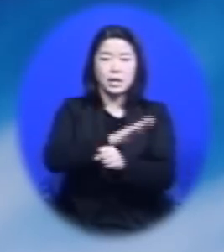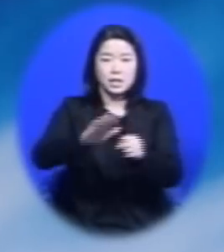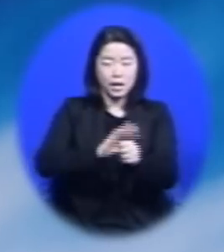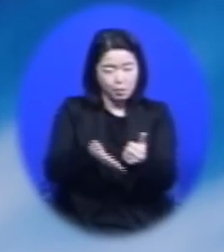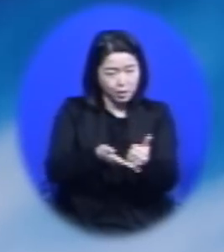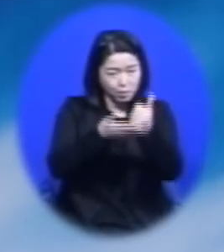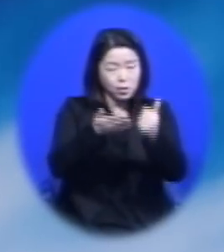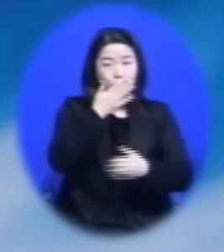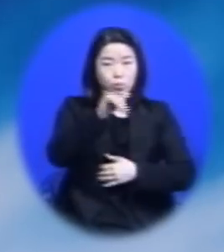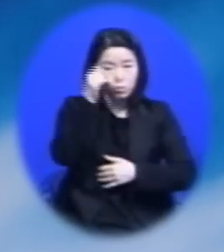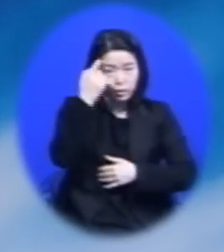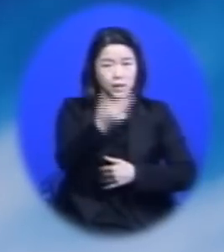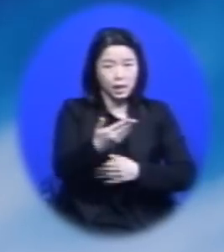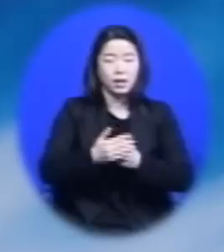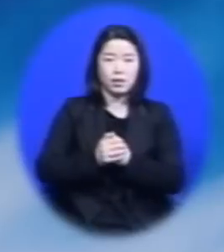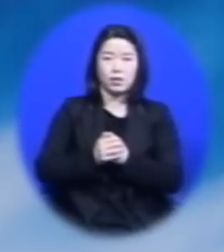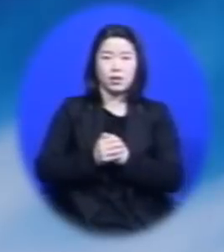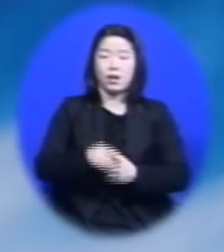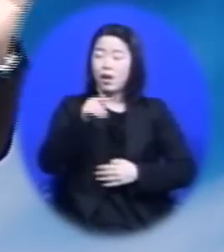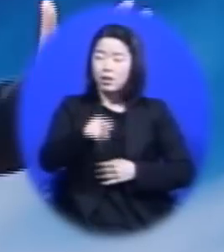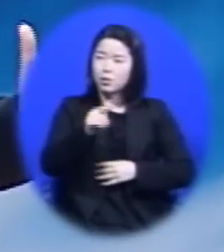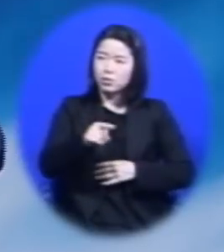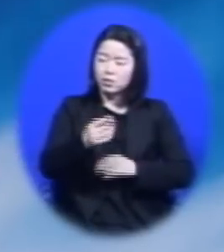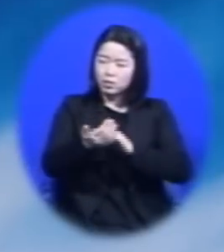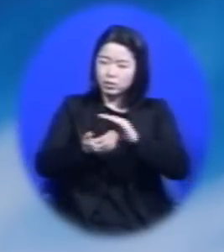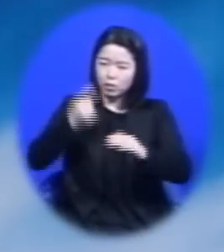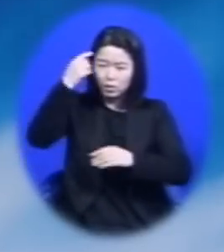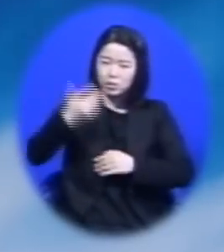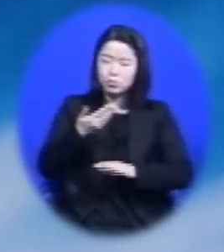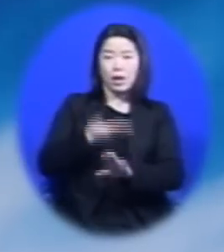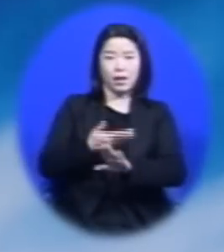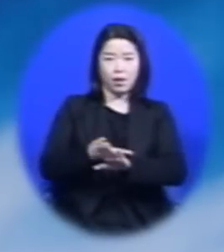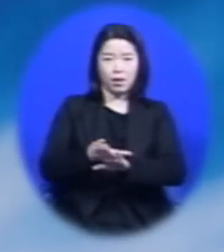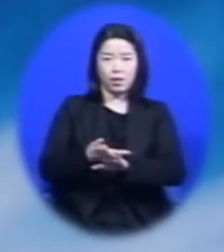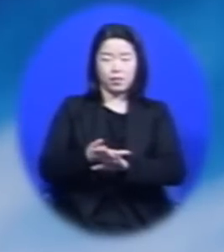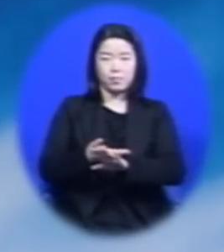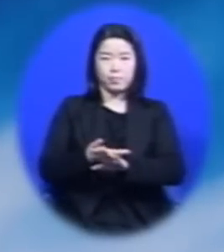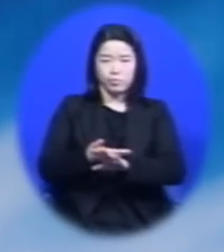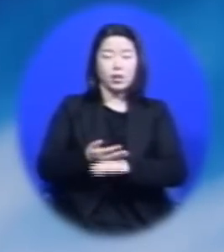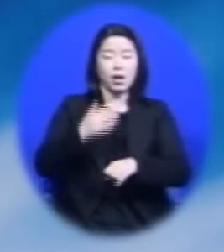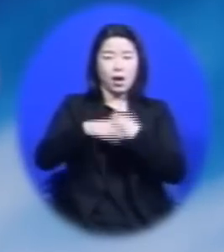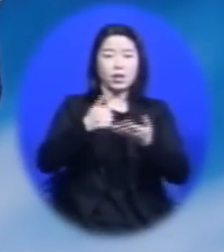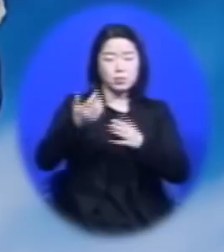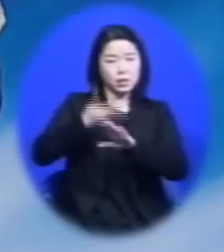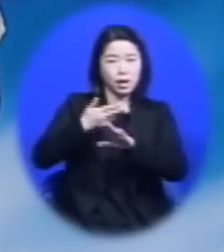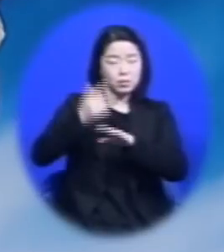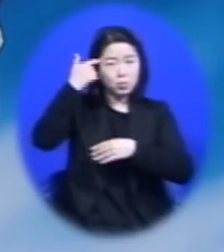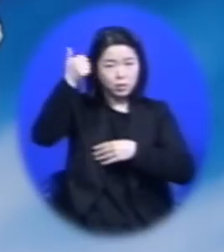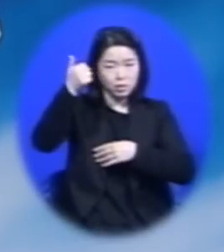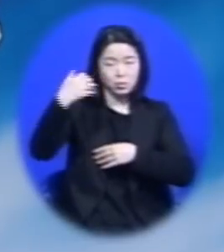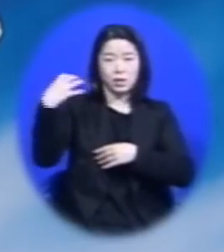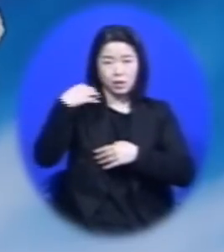수 있겠느냐 이건 아깝고 하고 또 다르잖아요 뭐 하나님이 다른 목사님을